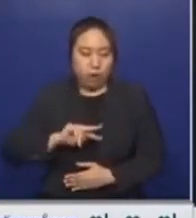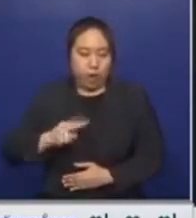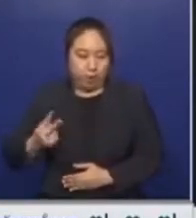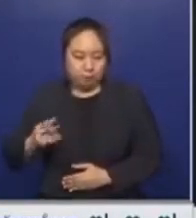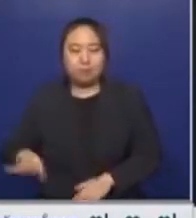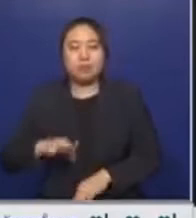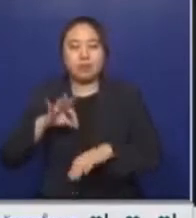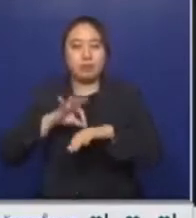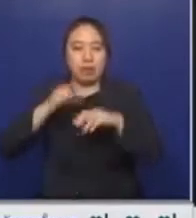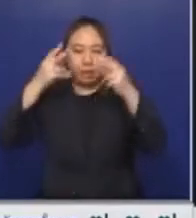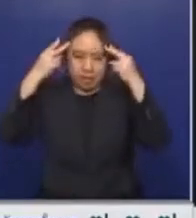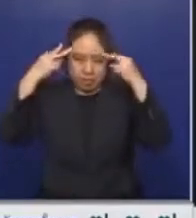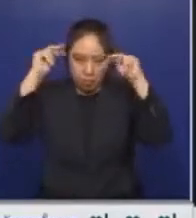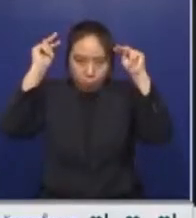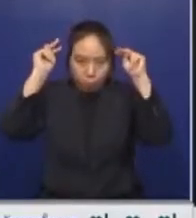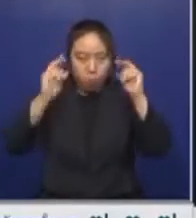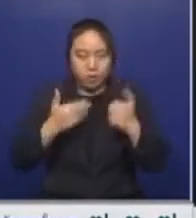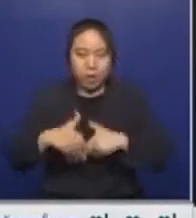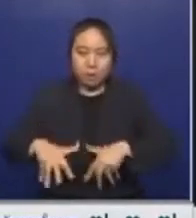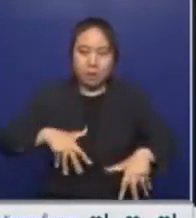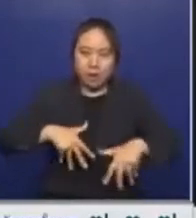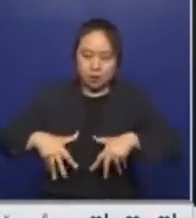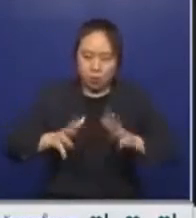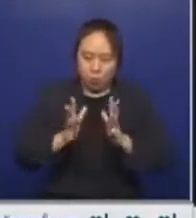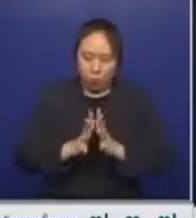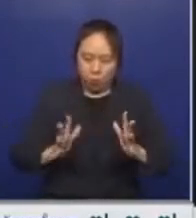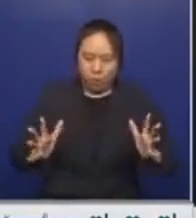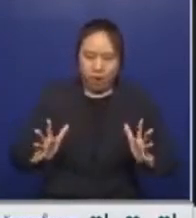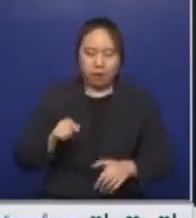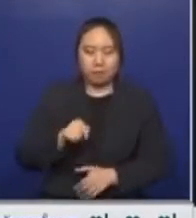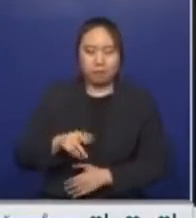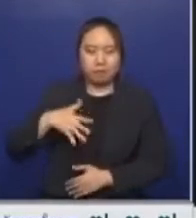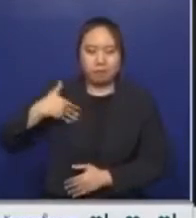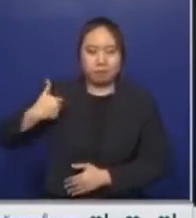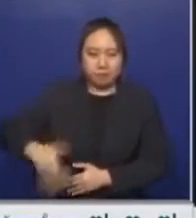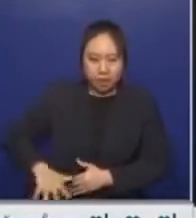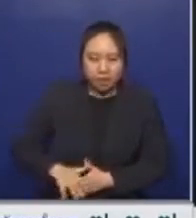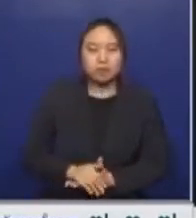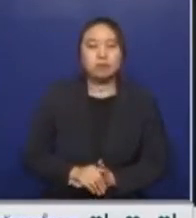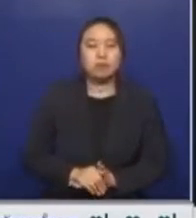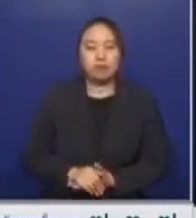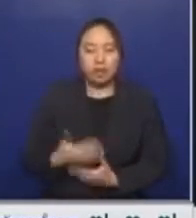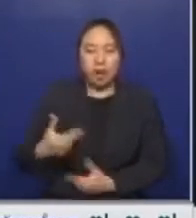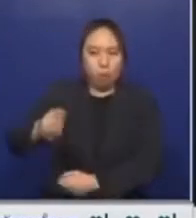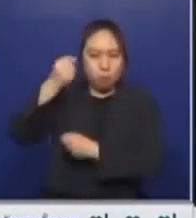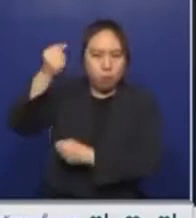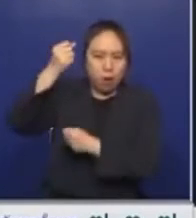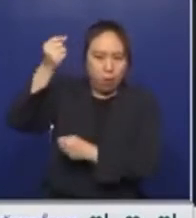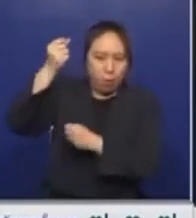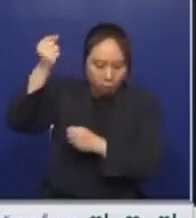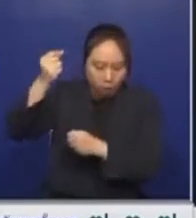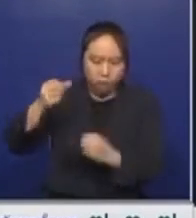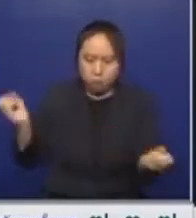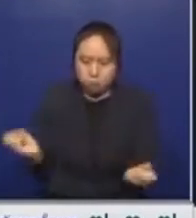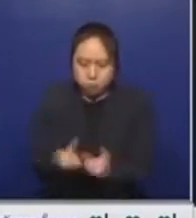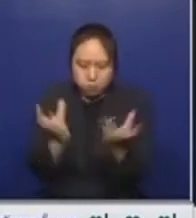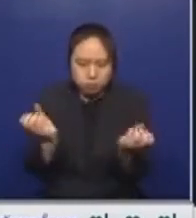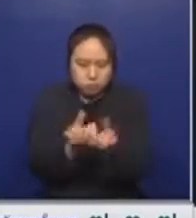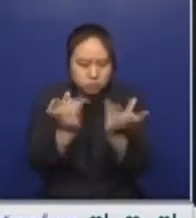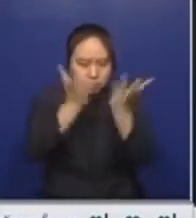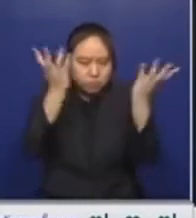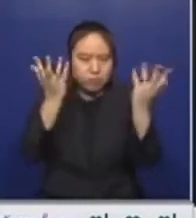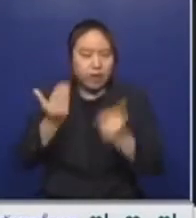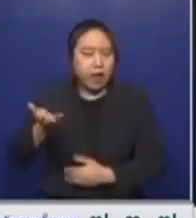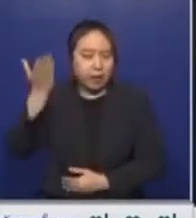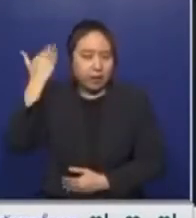งตำแหน่งนายกรัฐมนตรีทำให้ประชาชนเป็นจำนวนมากไม่พอใจและนำไปสู่การประท้วงที่ก่อให้เกิดความรุนแรงที่เราเ